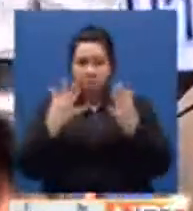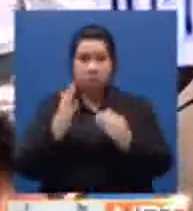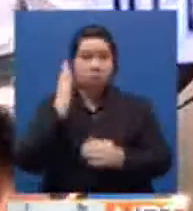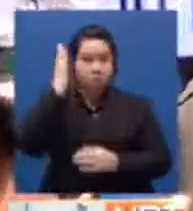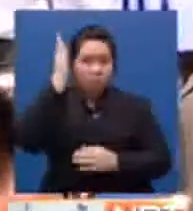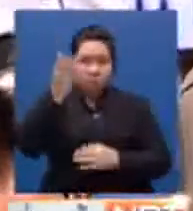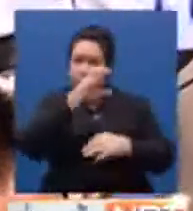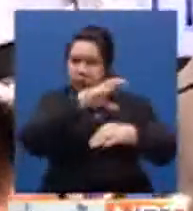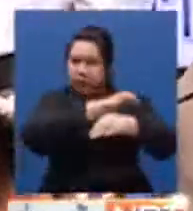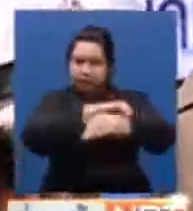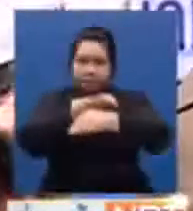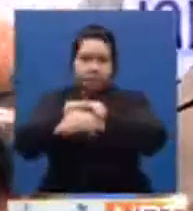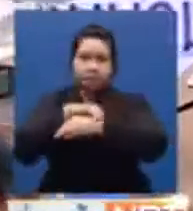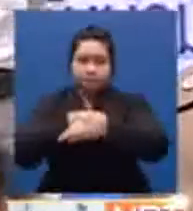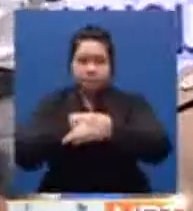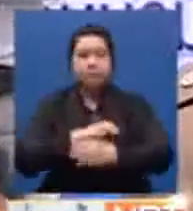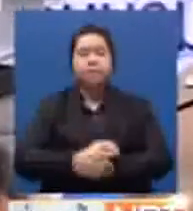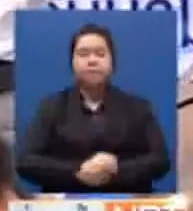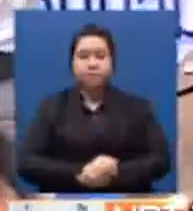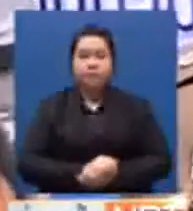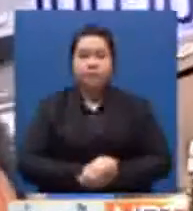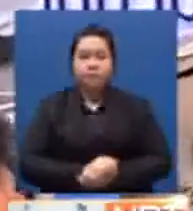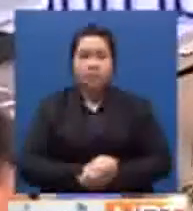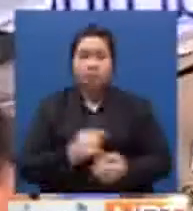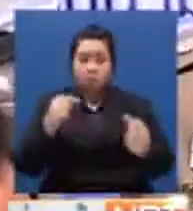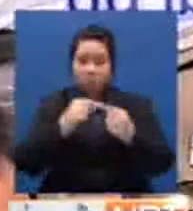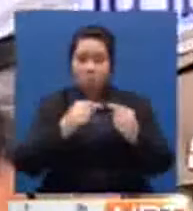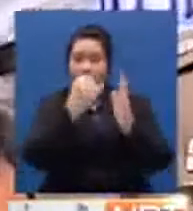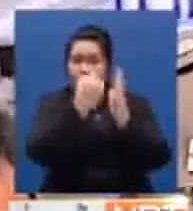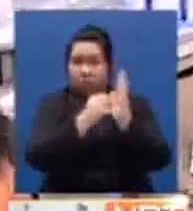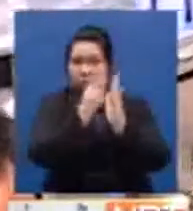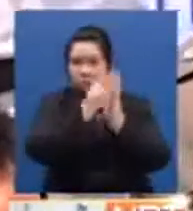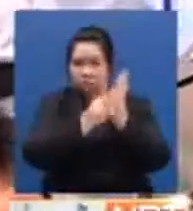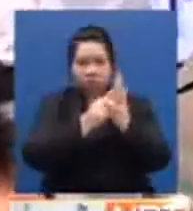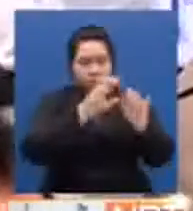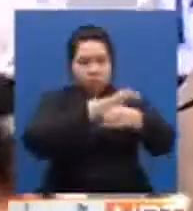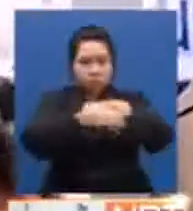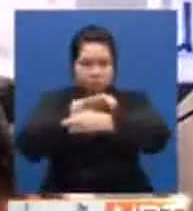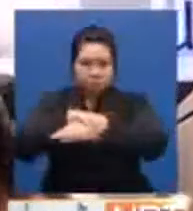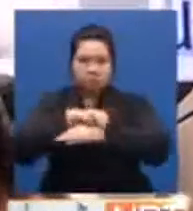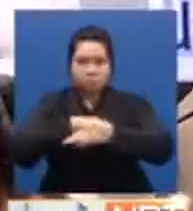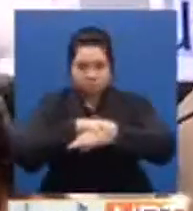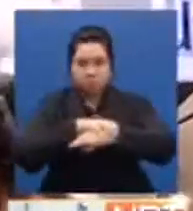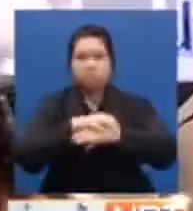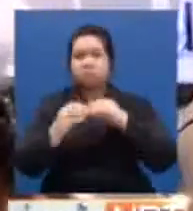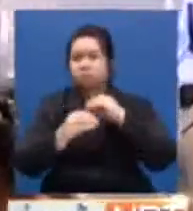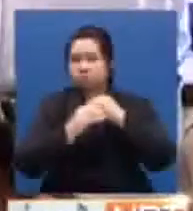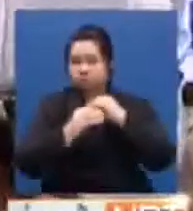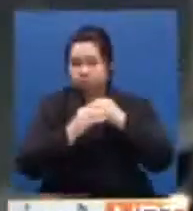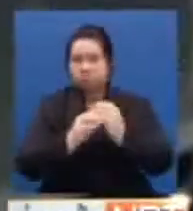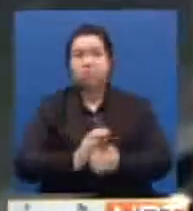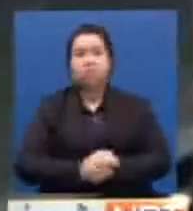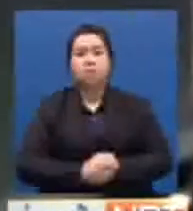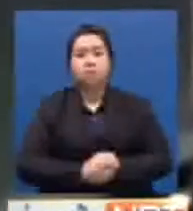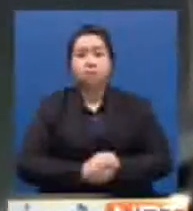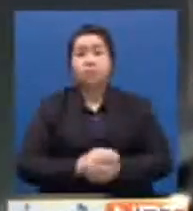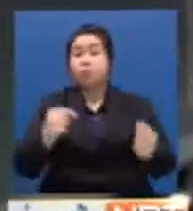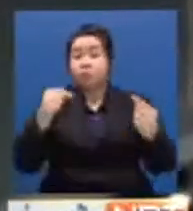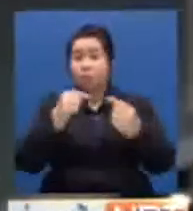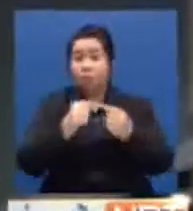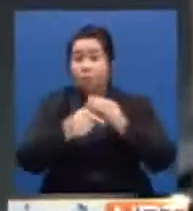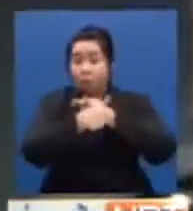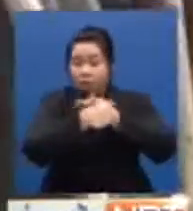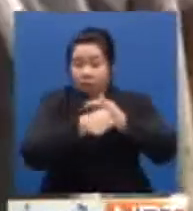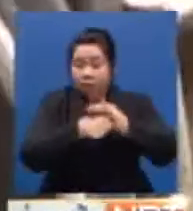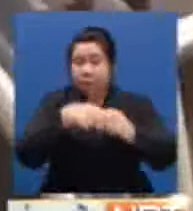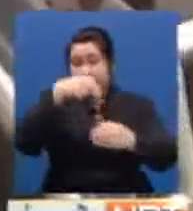จับกลุ่มการค้าน้ำมันที่ผิดกฎหมายเพิ่มมากขึ้น ส่วนการลักลอบของกลุ่มผู้ค้าน้ำมันเถื่อน